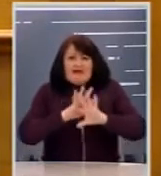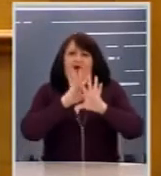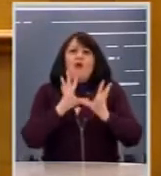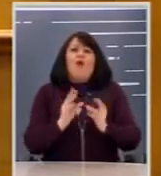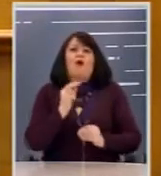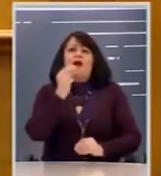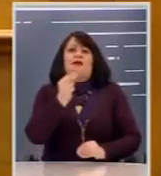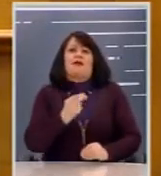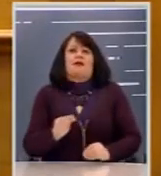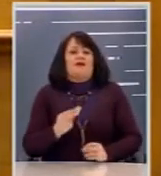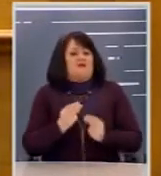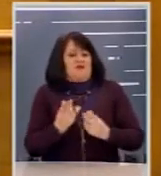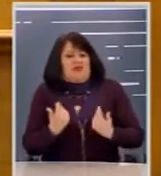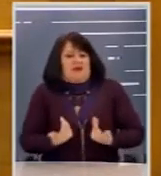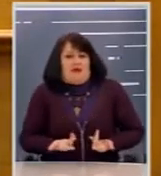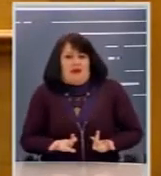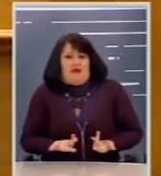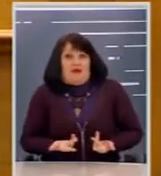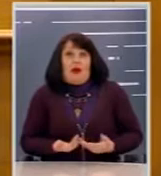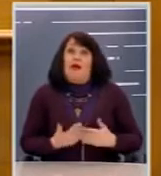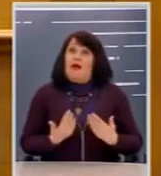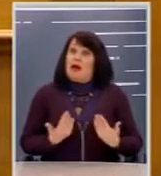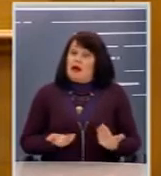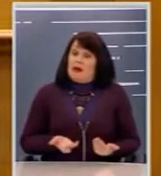τα ζητήματα. Έχουμε όμως